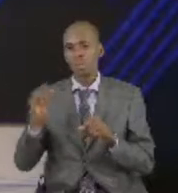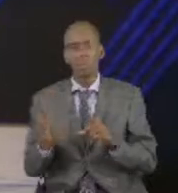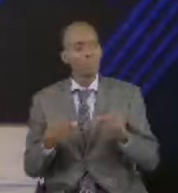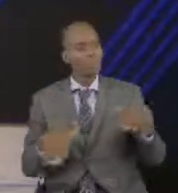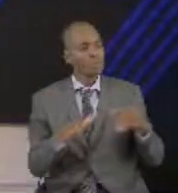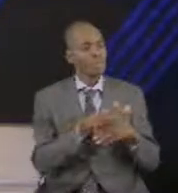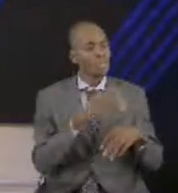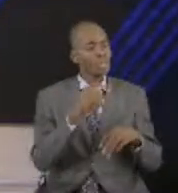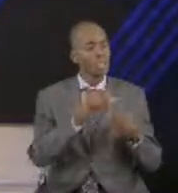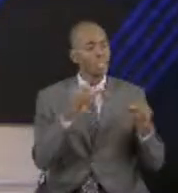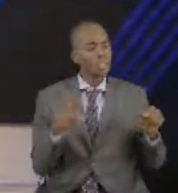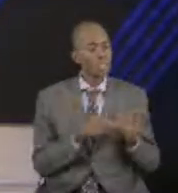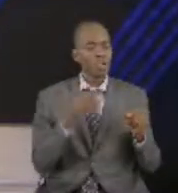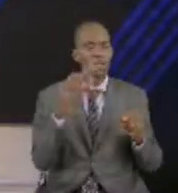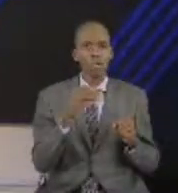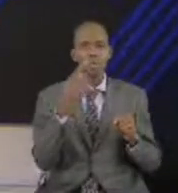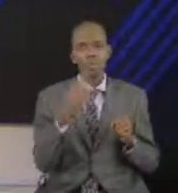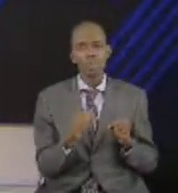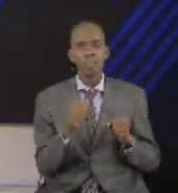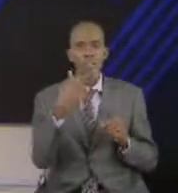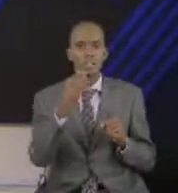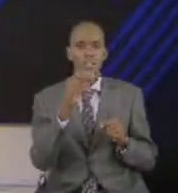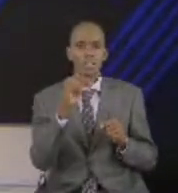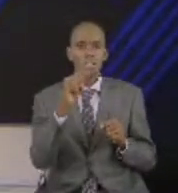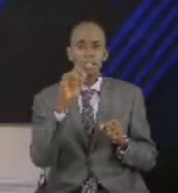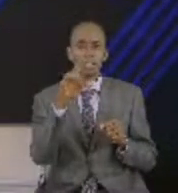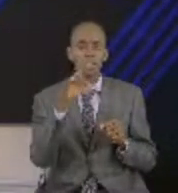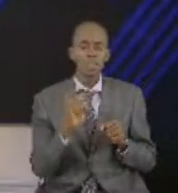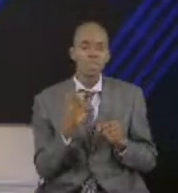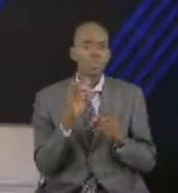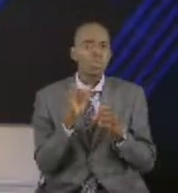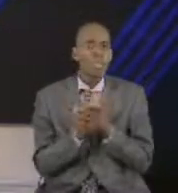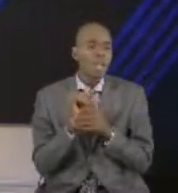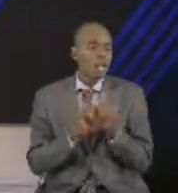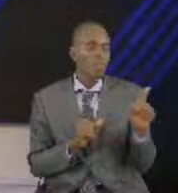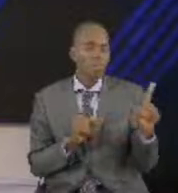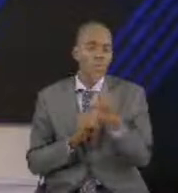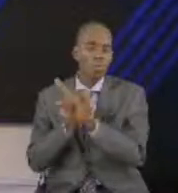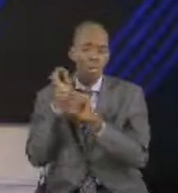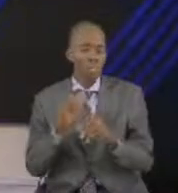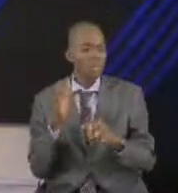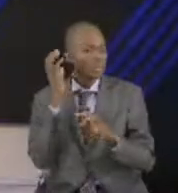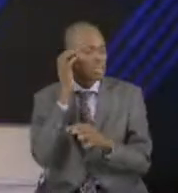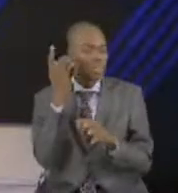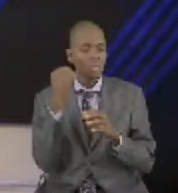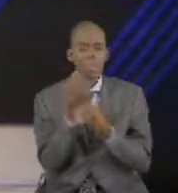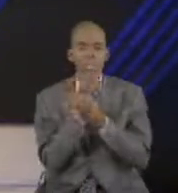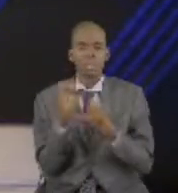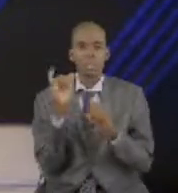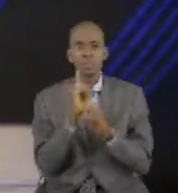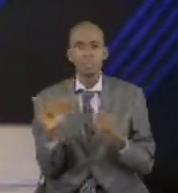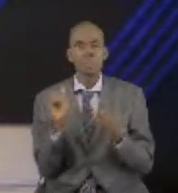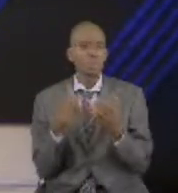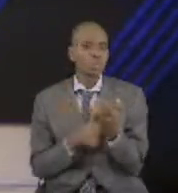couvert la zone des païens, afin que tout le monde dans le monde puisse entendre l'évangile qui sauve, l'évangile qui